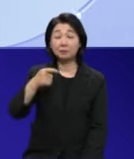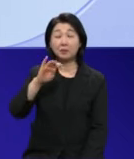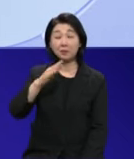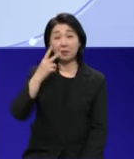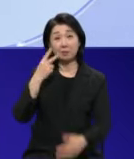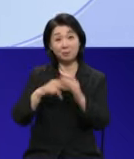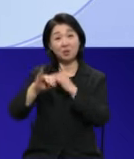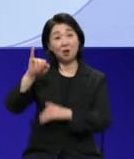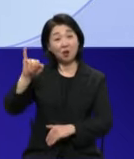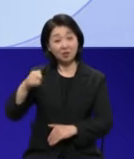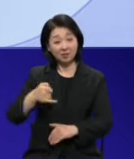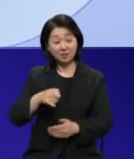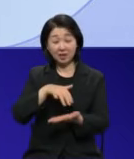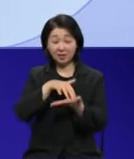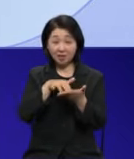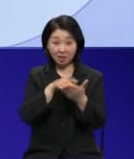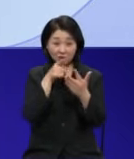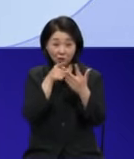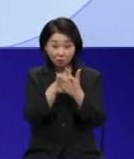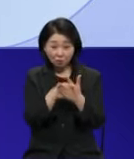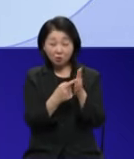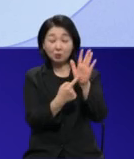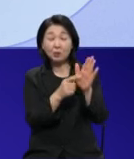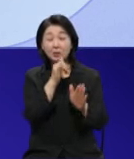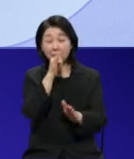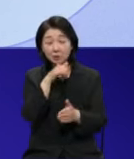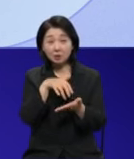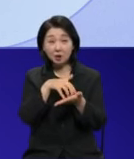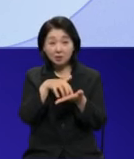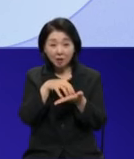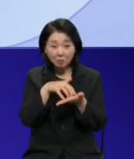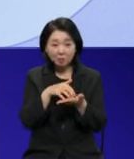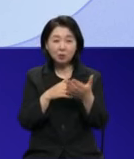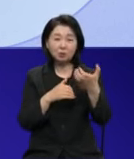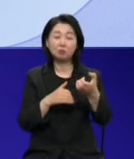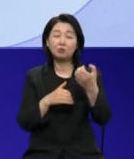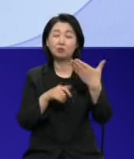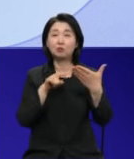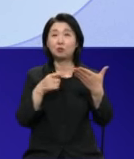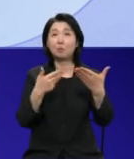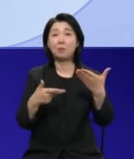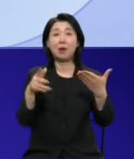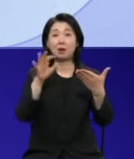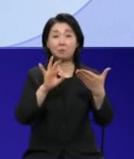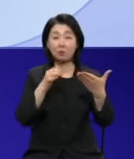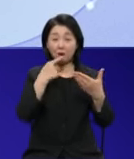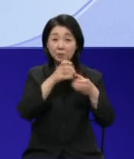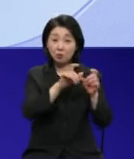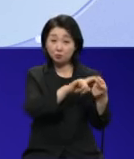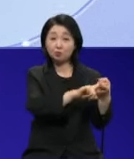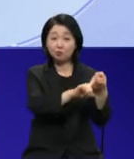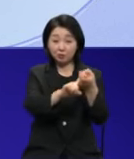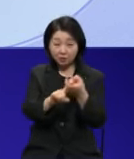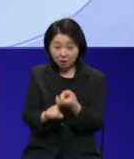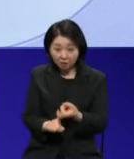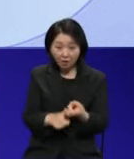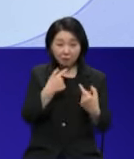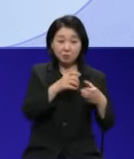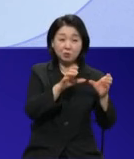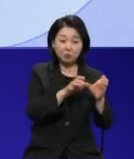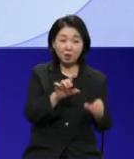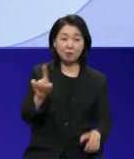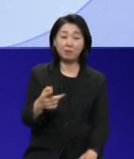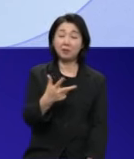의석수 화면에 보여 드리고 있습니다 지금 개표율은 99.8% 그요 더불어민주당과 더불어민주 연합이